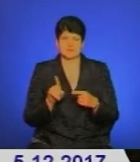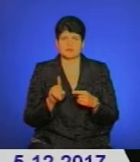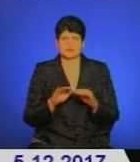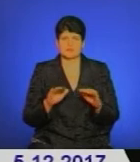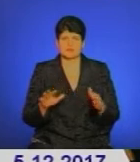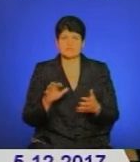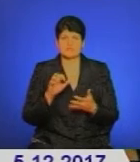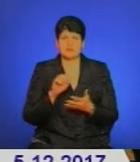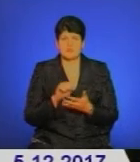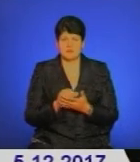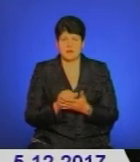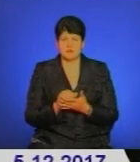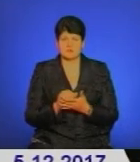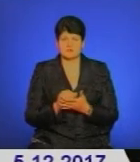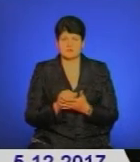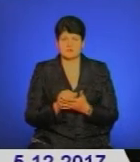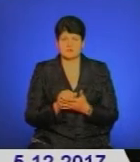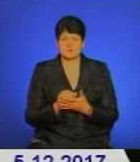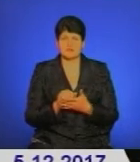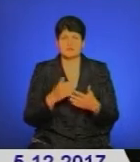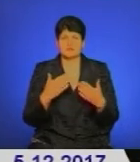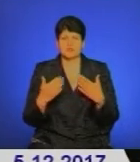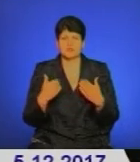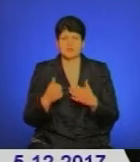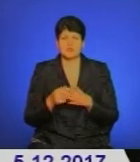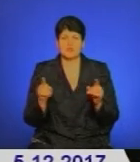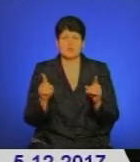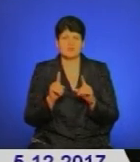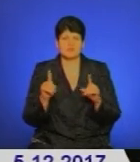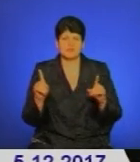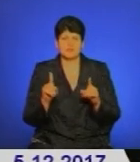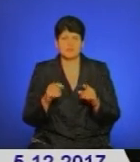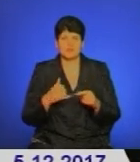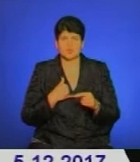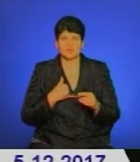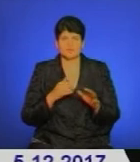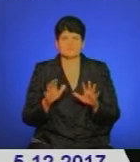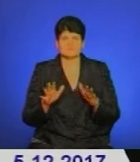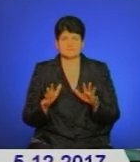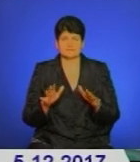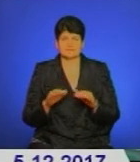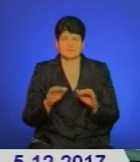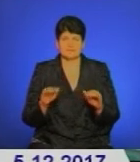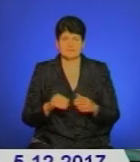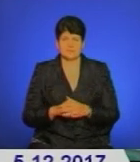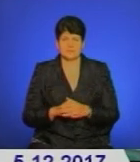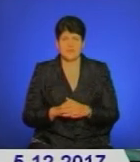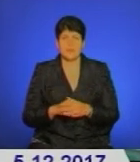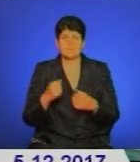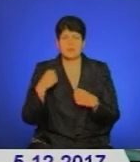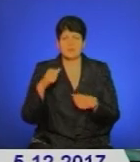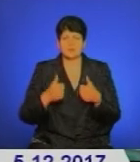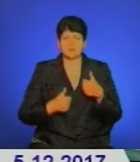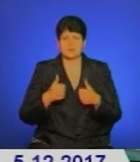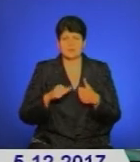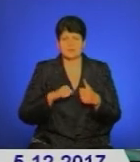діти займаються. Взагалі саме відношення до музики, мені здається, що в нас не дуже на високому рівні. Переможцем конкурсу у